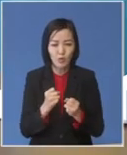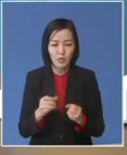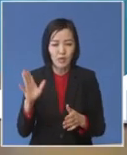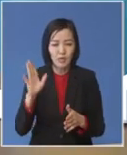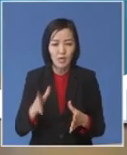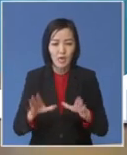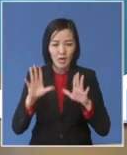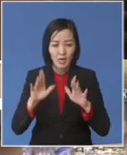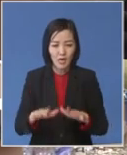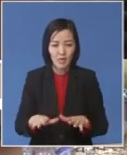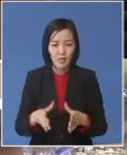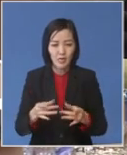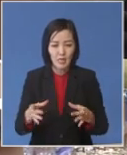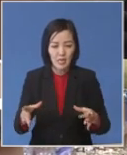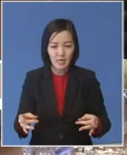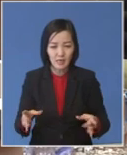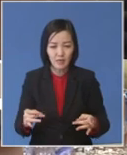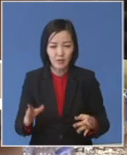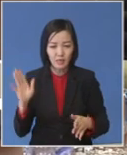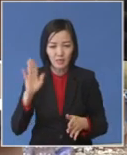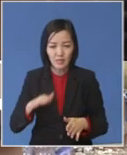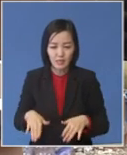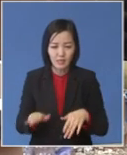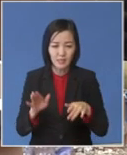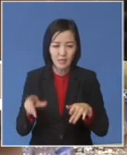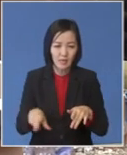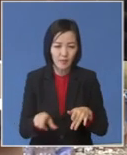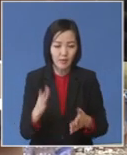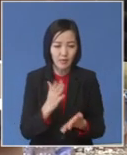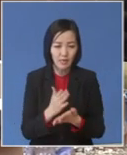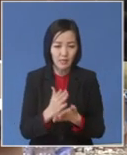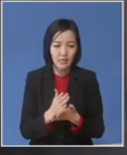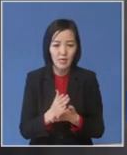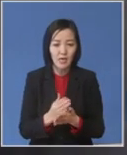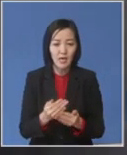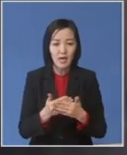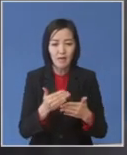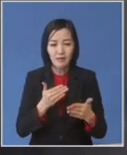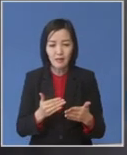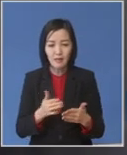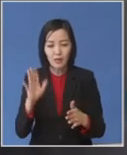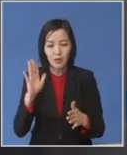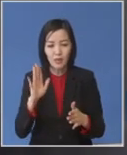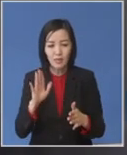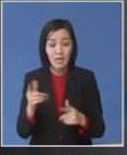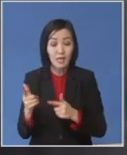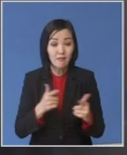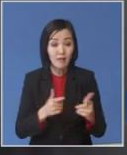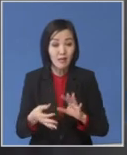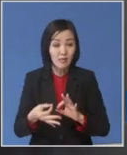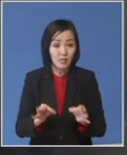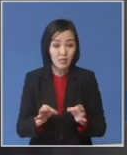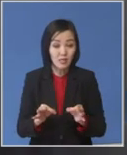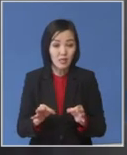аққан сумен аяқталды. Ләззат Тұрлашевтың айтуынша, жаман айтпай жақсы жоқ, судың көкесі алдыда, сақадай сай болыңдар деп